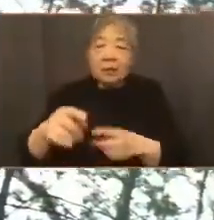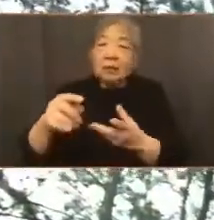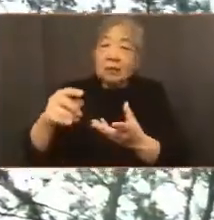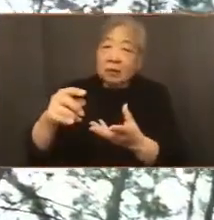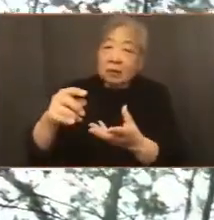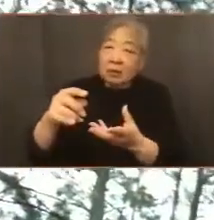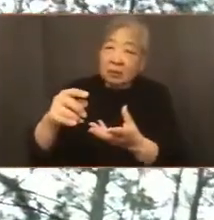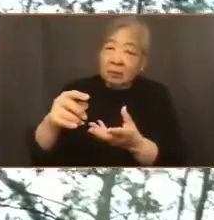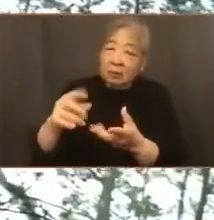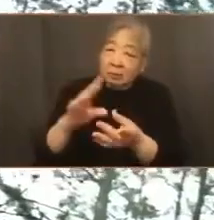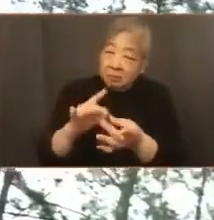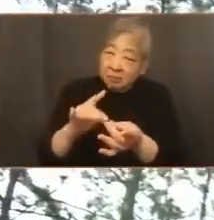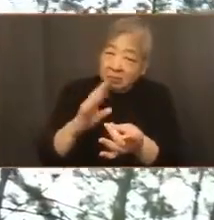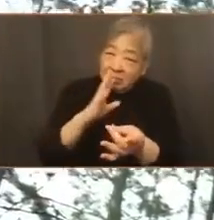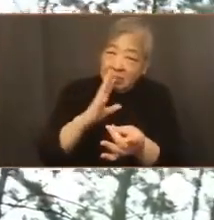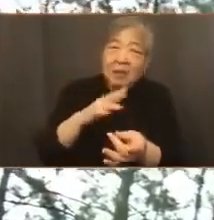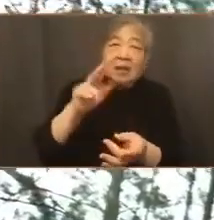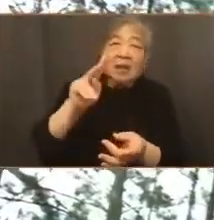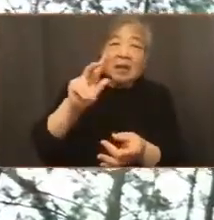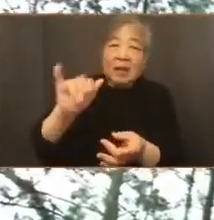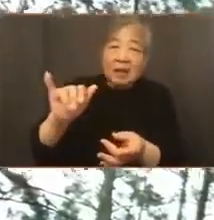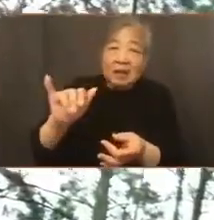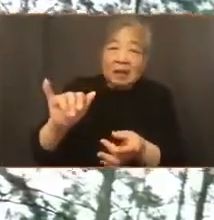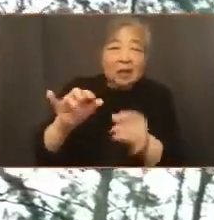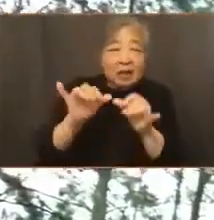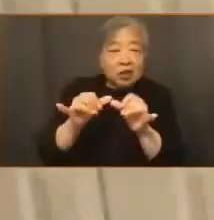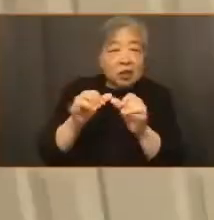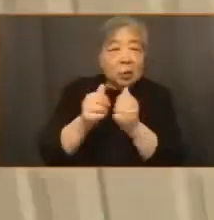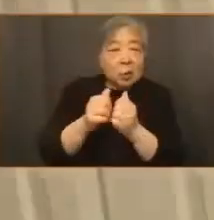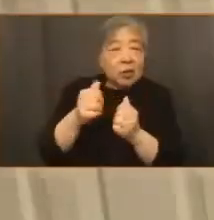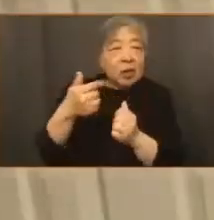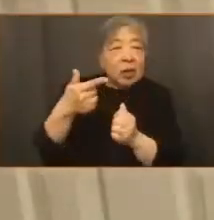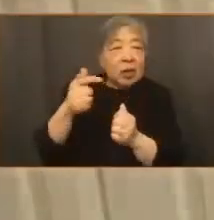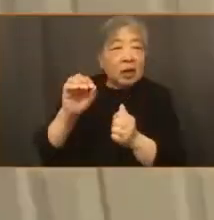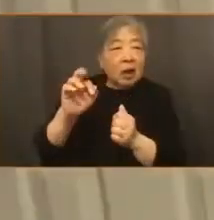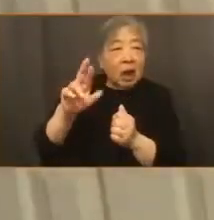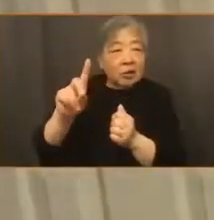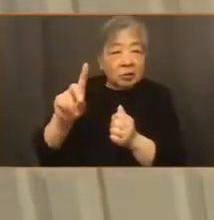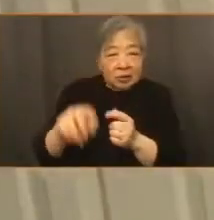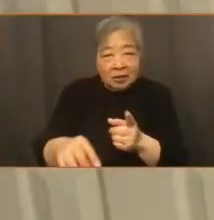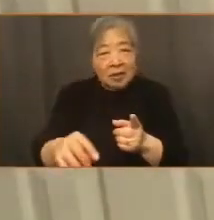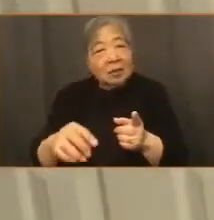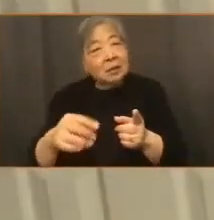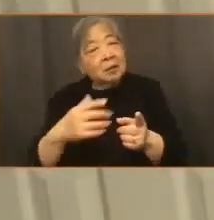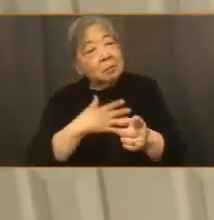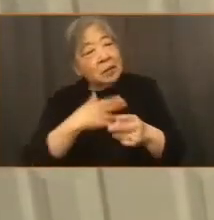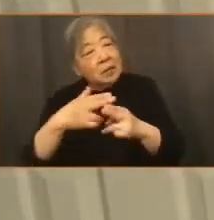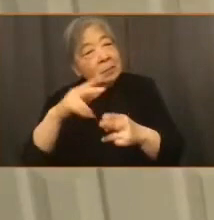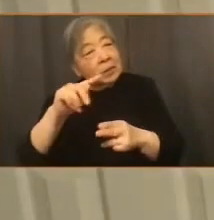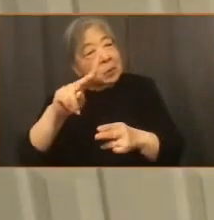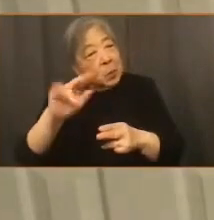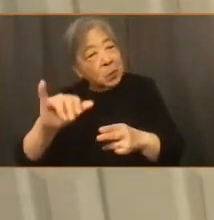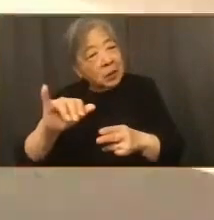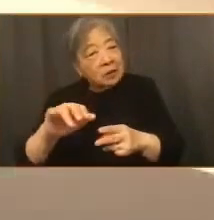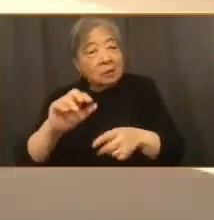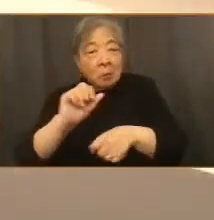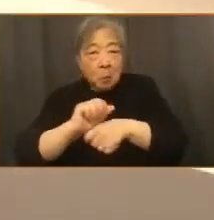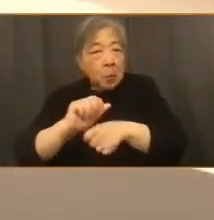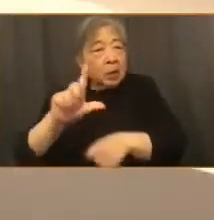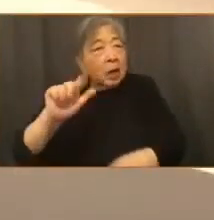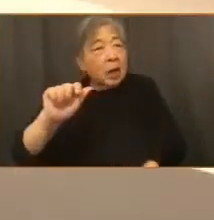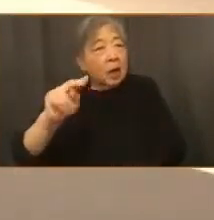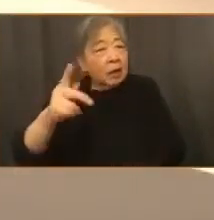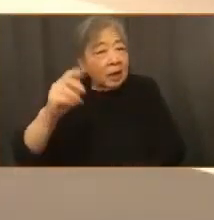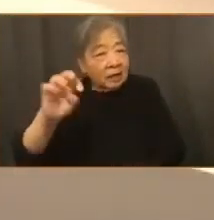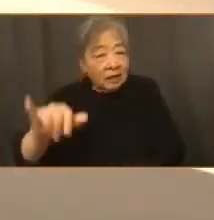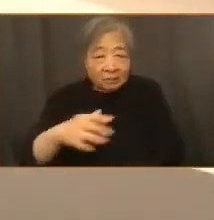基。Hi, I'm Kelly Busquets. I'm an engineer with the Goddard Space Flight Center. Mabuhay. My name is Tony Arviola, and I work at Langley Research Center. My name is